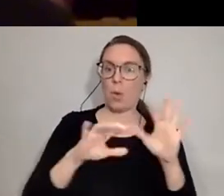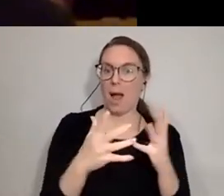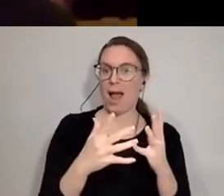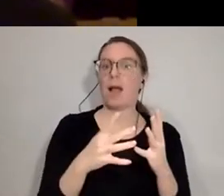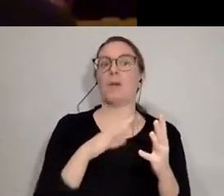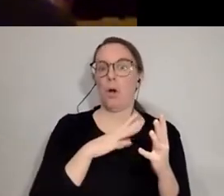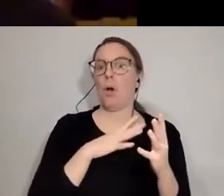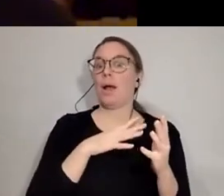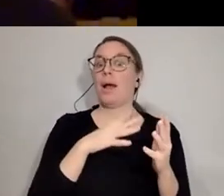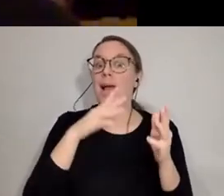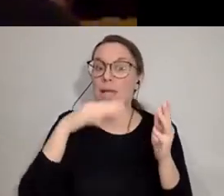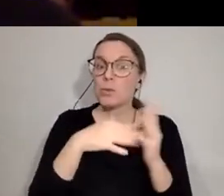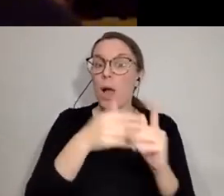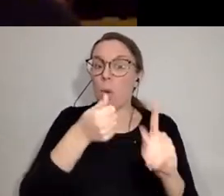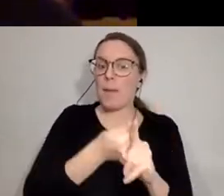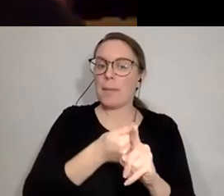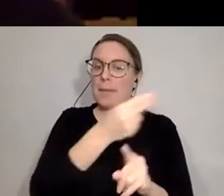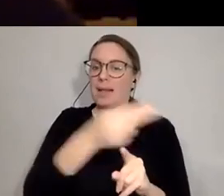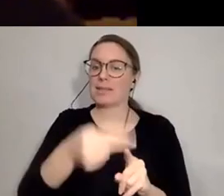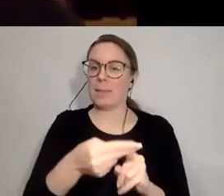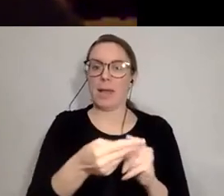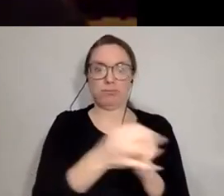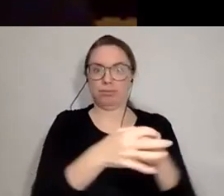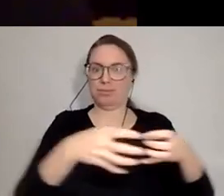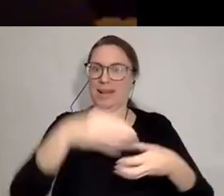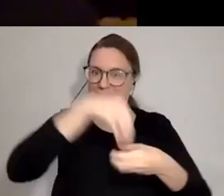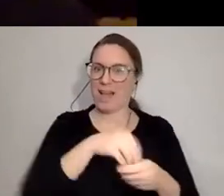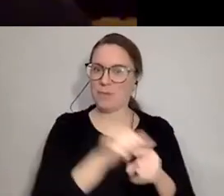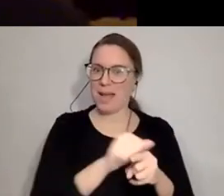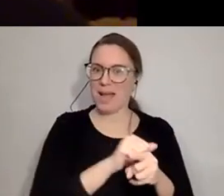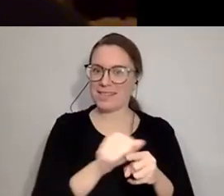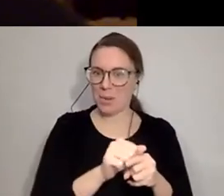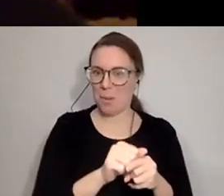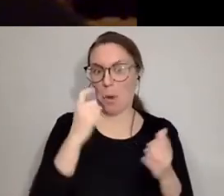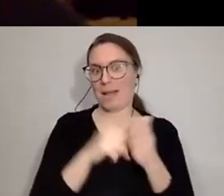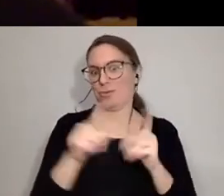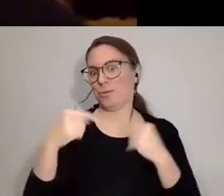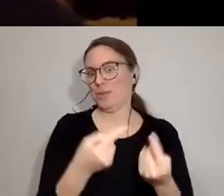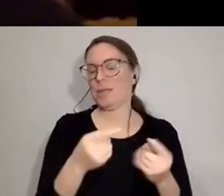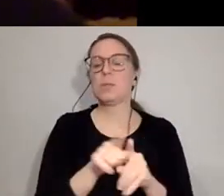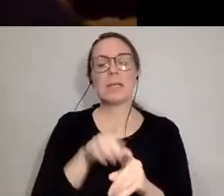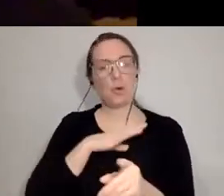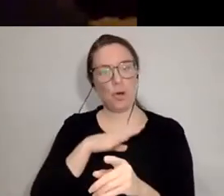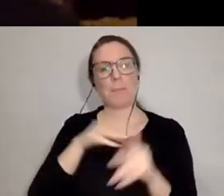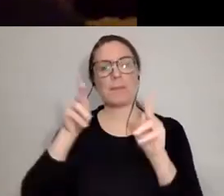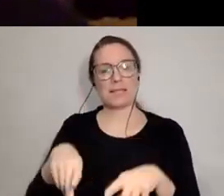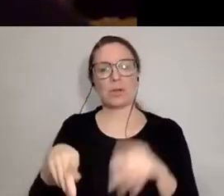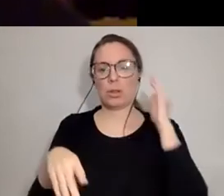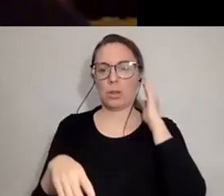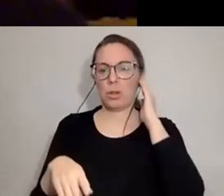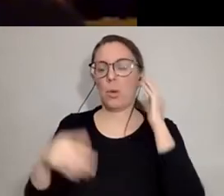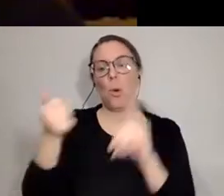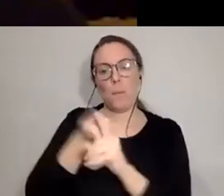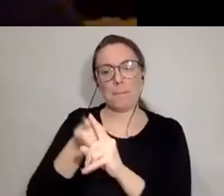situation de handicap qui intègrent cette formation. Nous avons évidemment aussi des intervenants qui sont eux-mêmes des